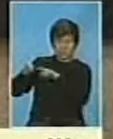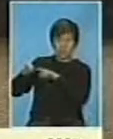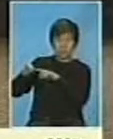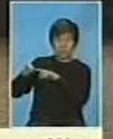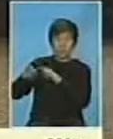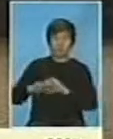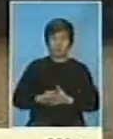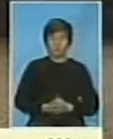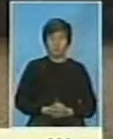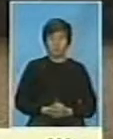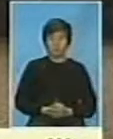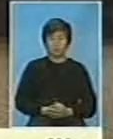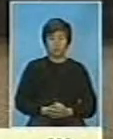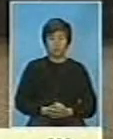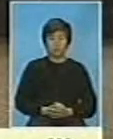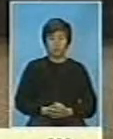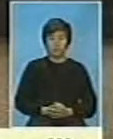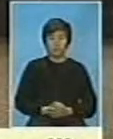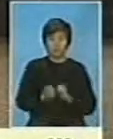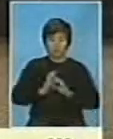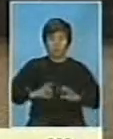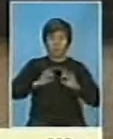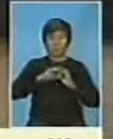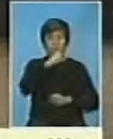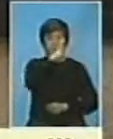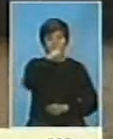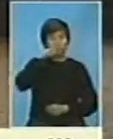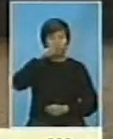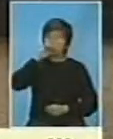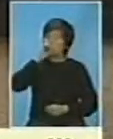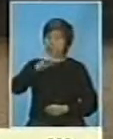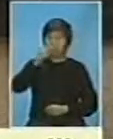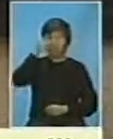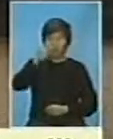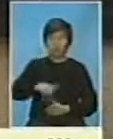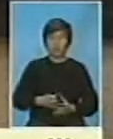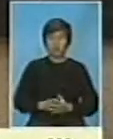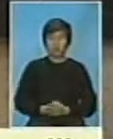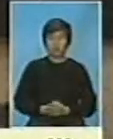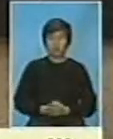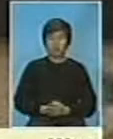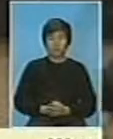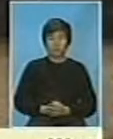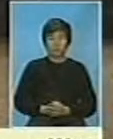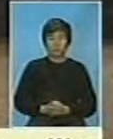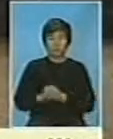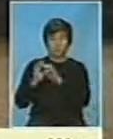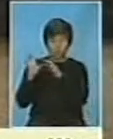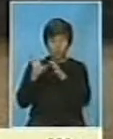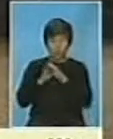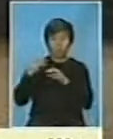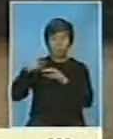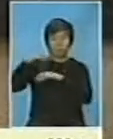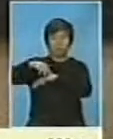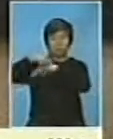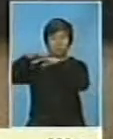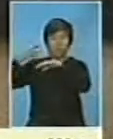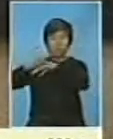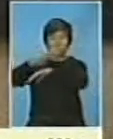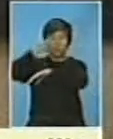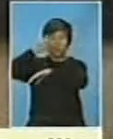มในศาลฎีกาแผนกคดีอาญาของผู้ดำรงทางตำแหน่งทางการเมือง